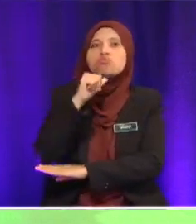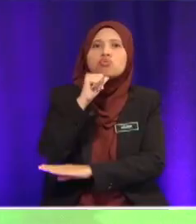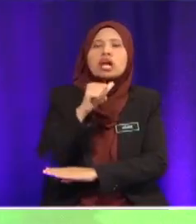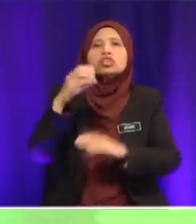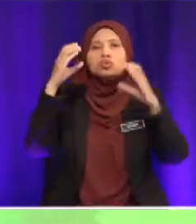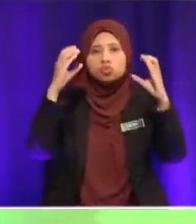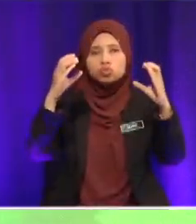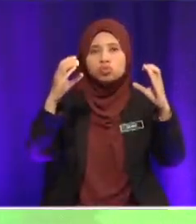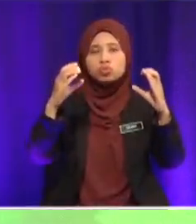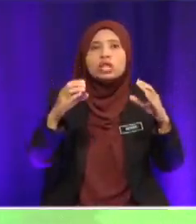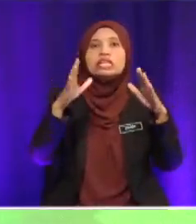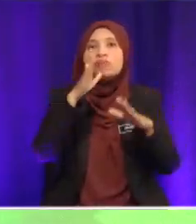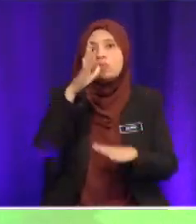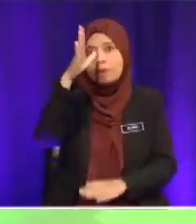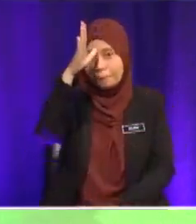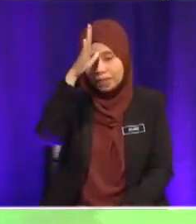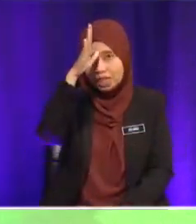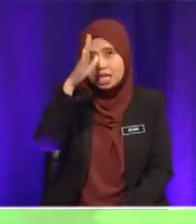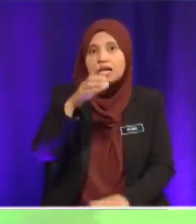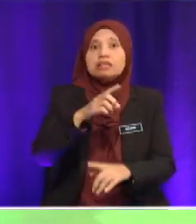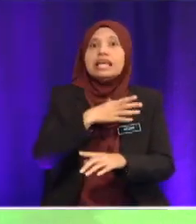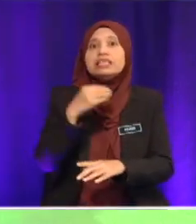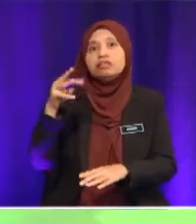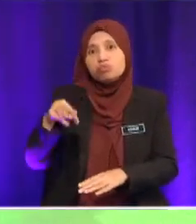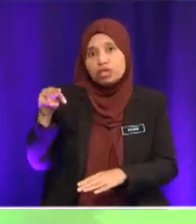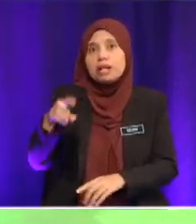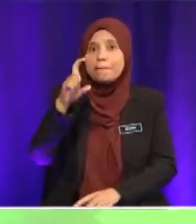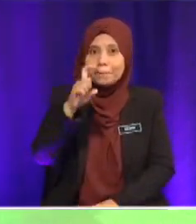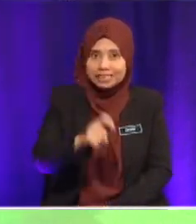juga murid-murid tapi kita sebagai ibu bapak perlu mengetahui